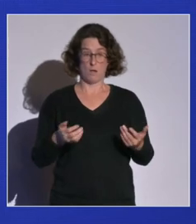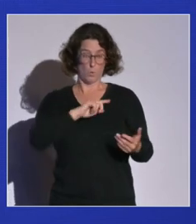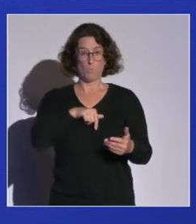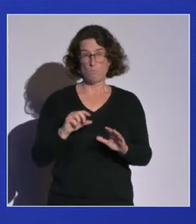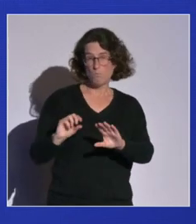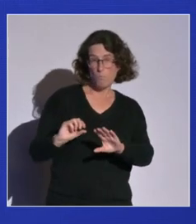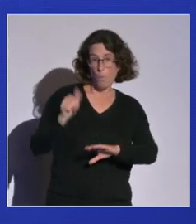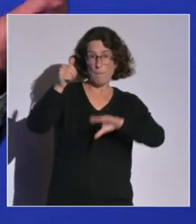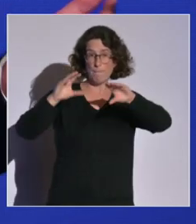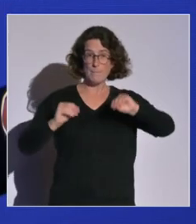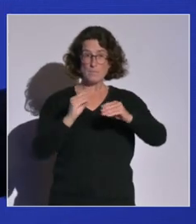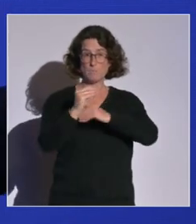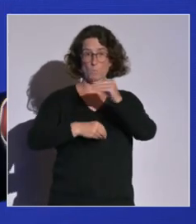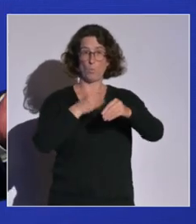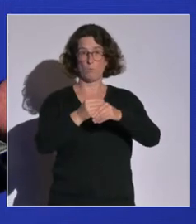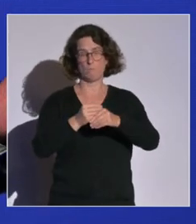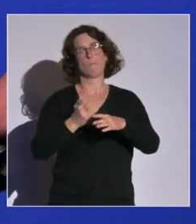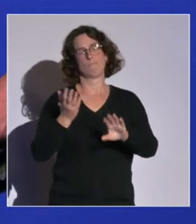monde,